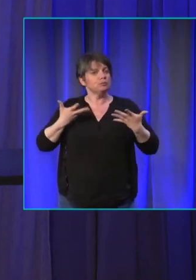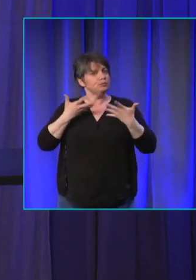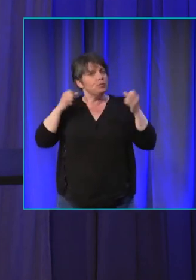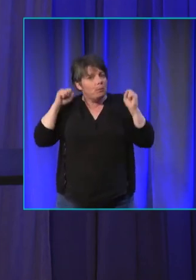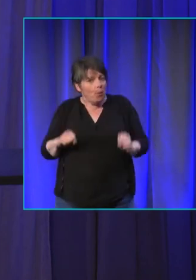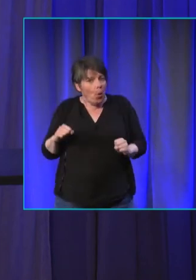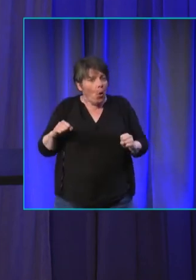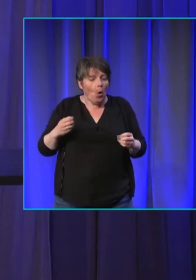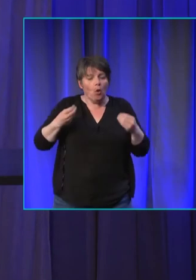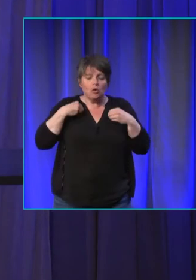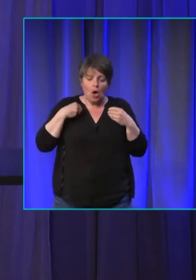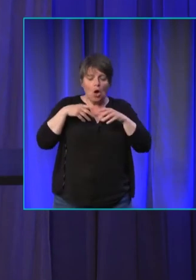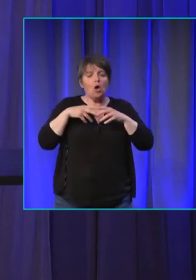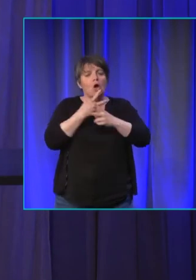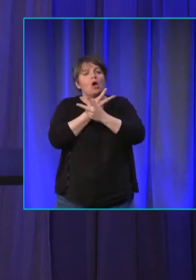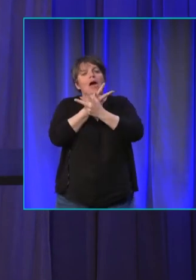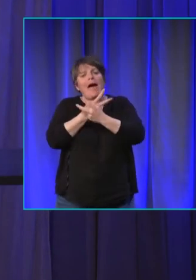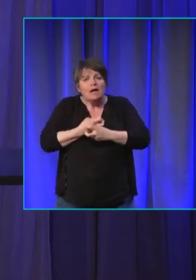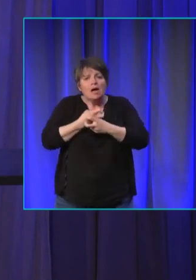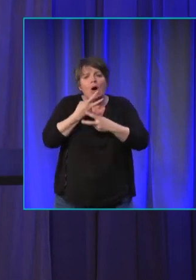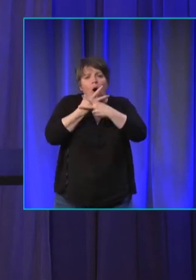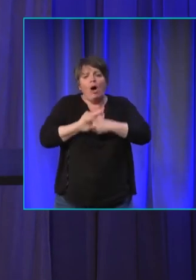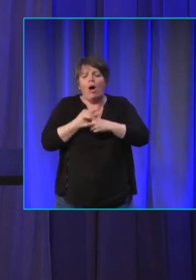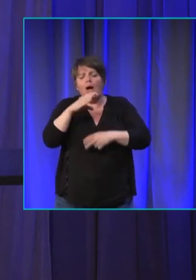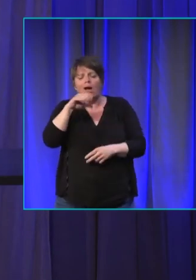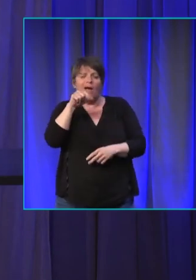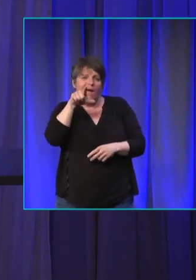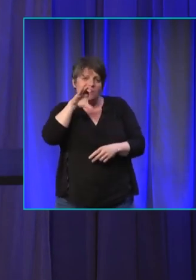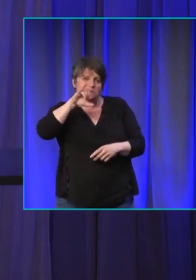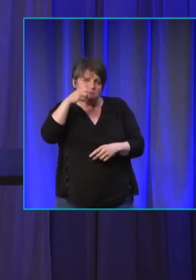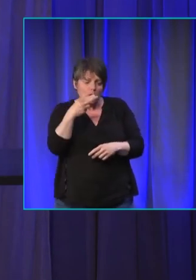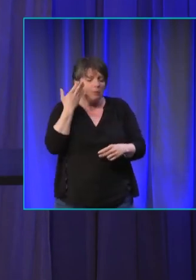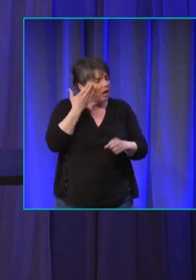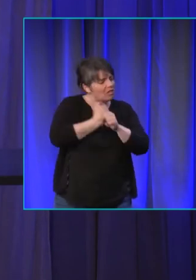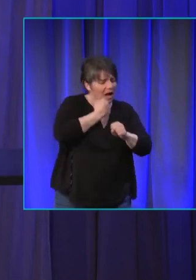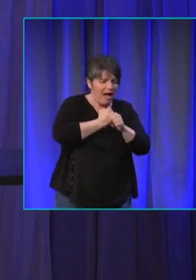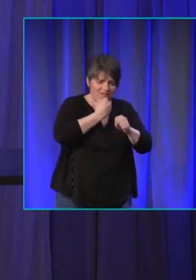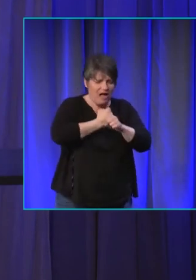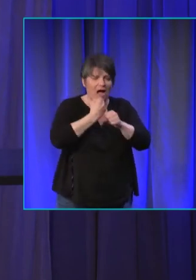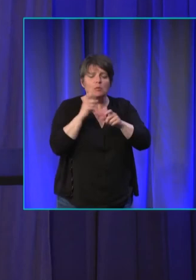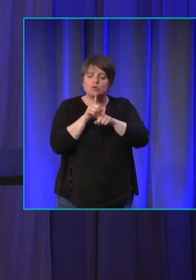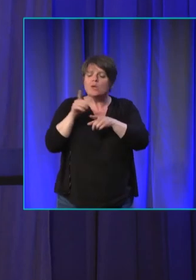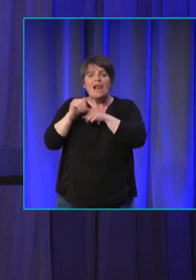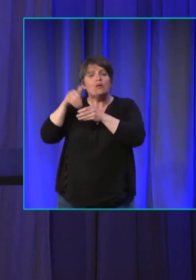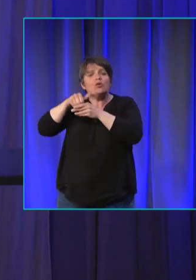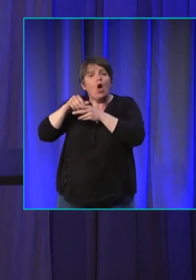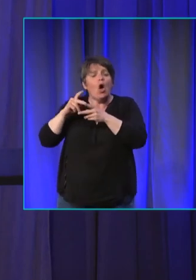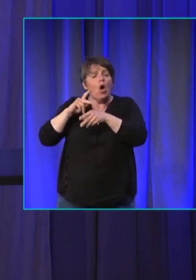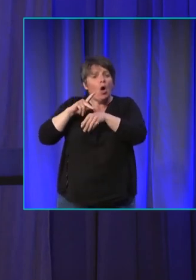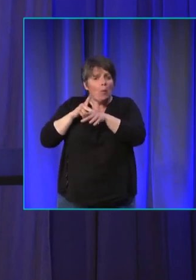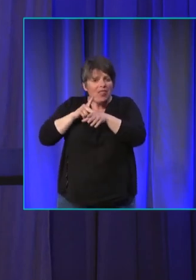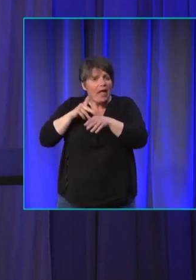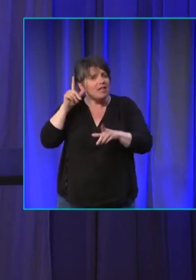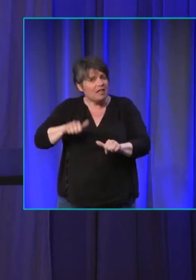et puis c'est aussi un apport en protéines. Donc, lorsqu'un muscle a travaillé, c'est bien de lui apporter des protéines. Donc, un peu de